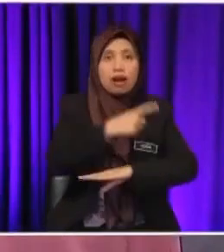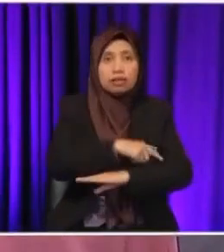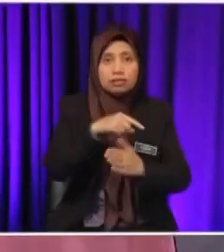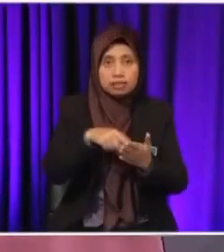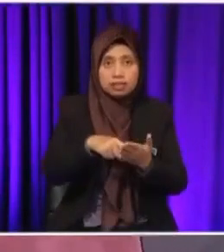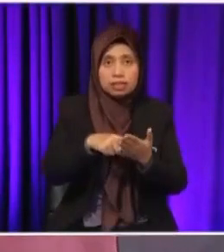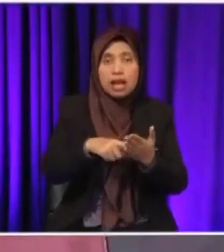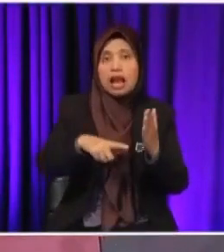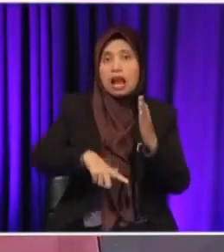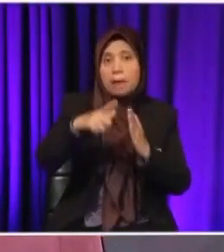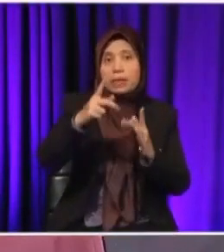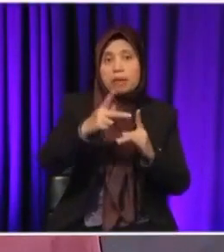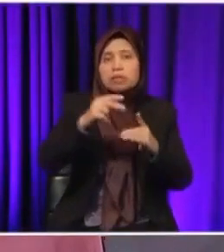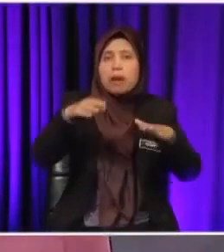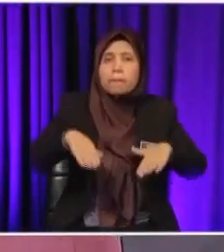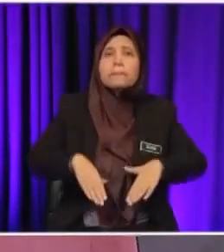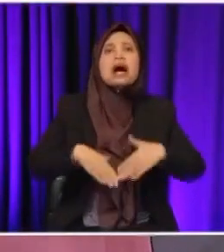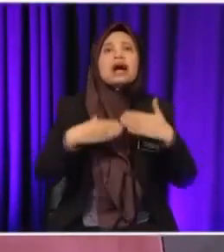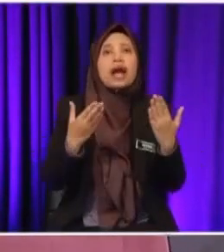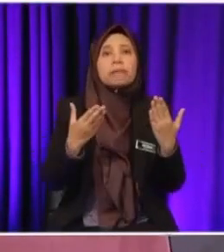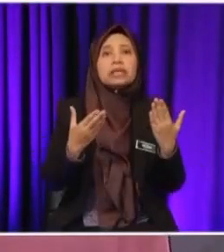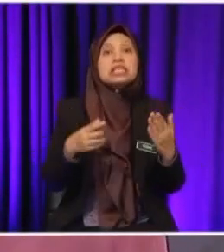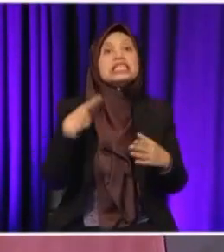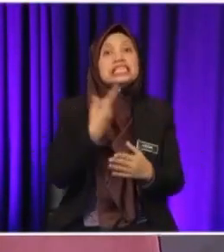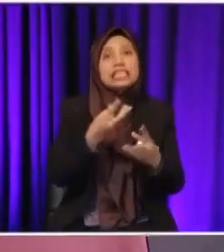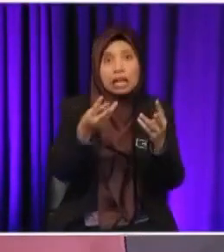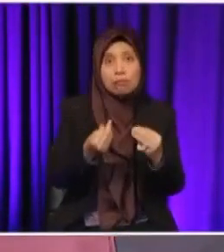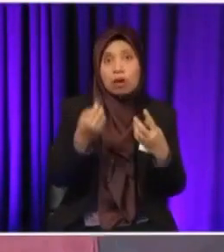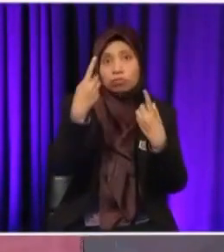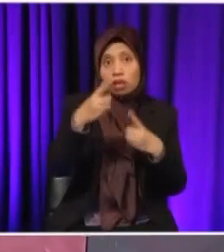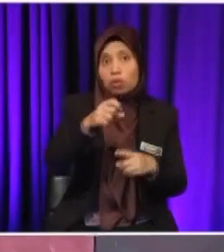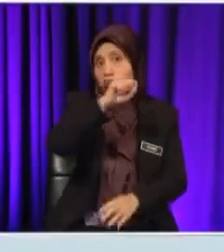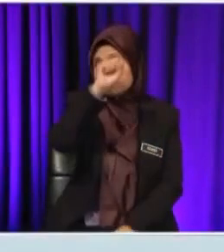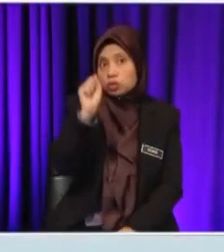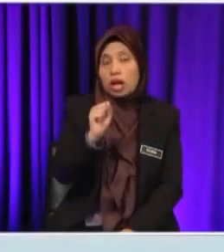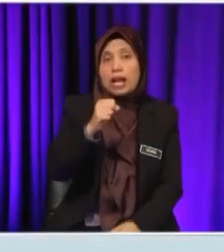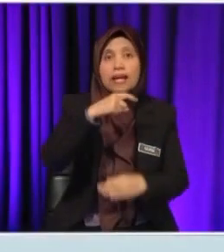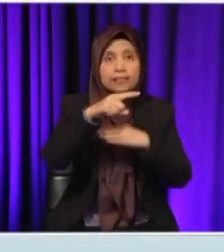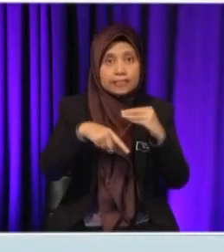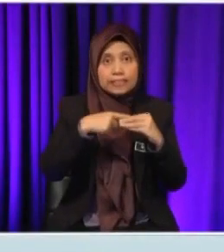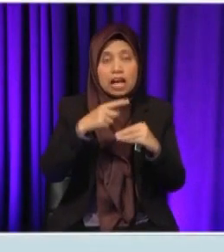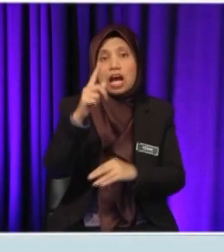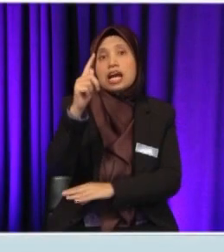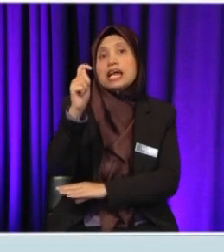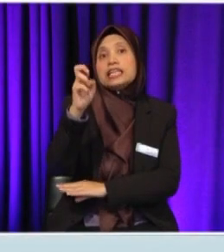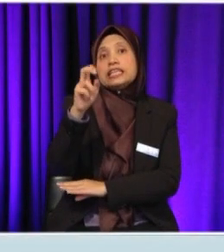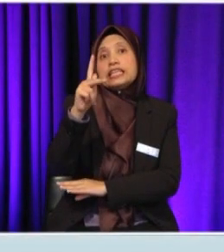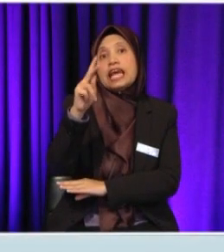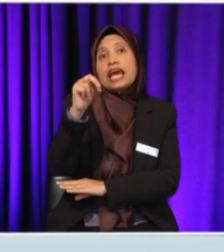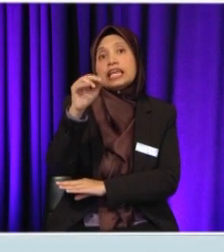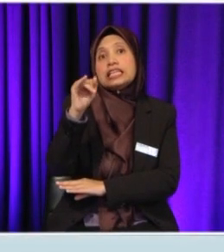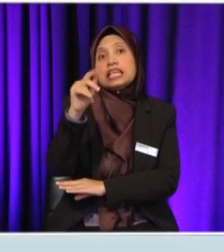tengok lebih kepada bagaimana kita nak menjawab soalan mengenai teknik plot. Sebab kita ada dua